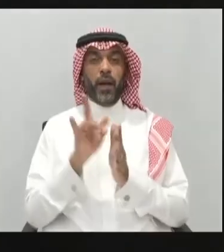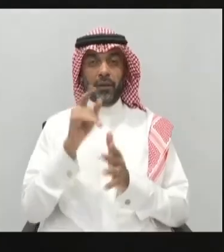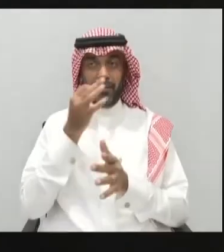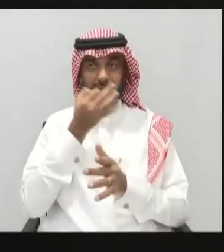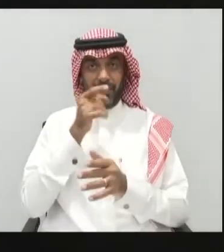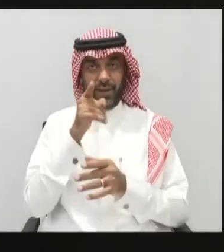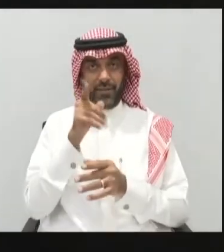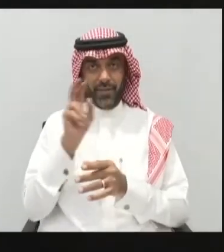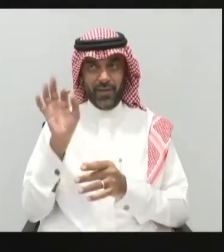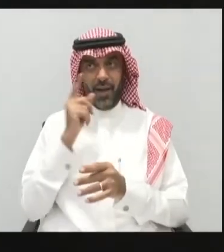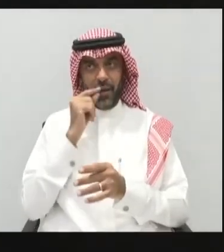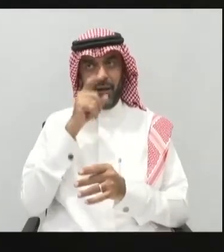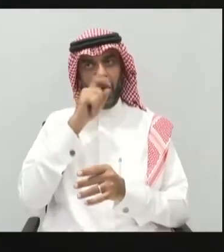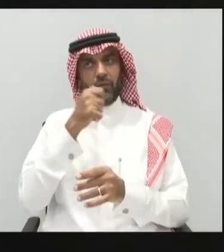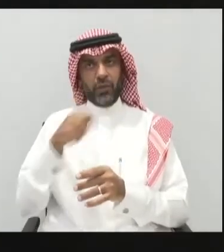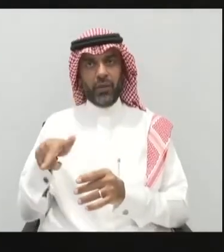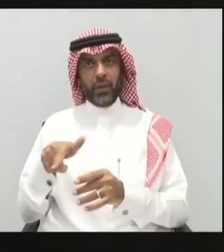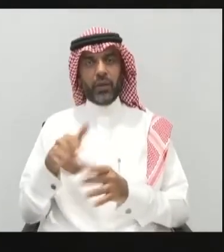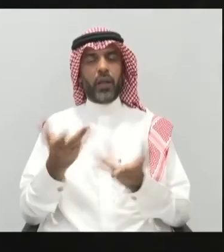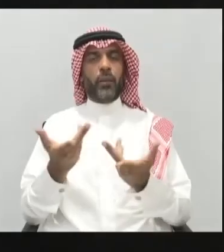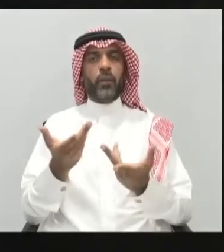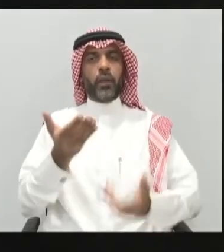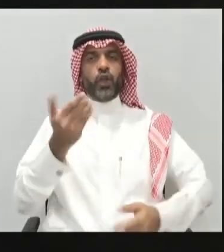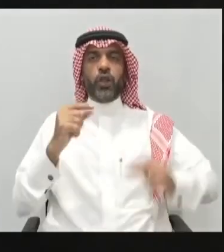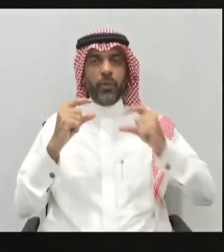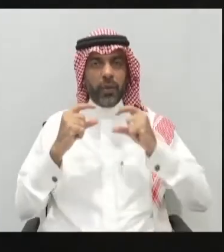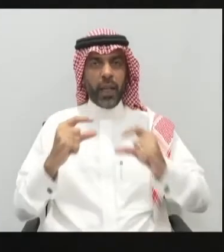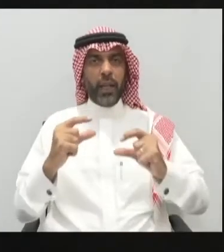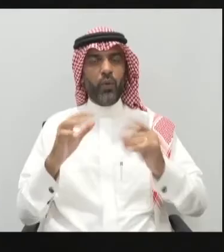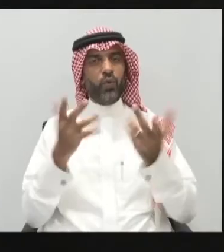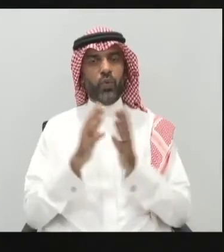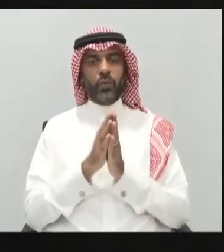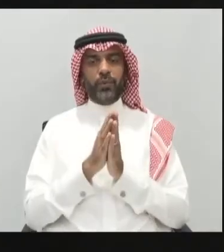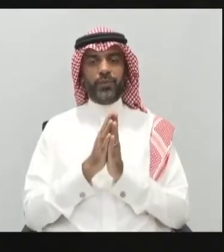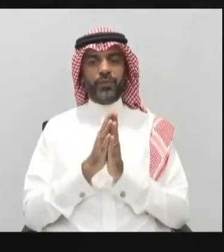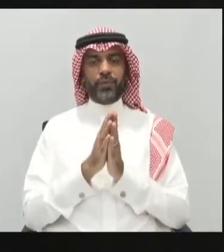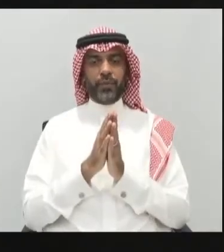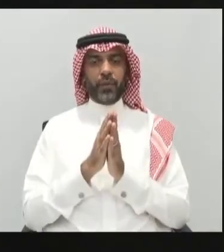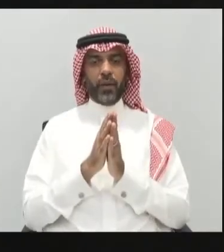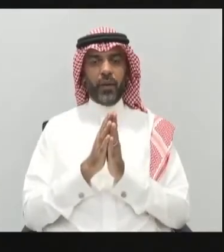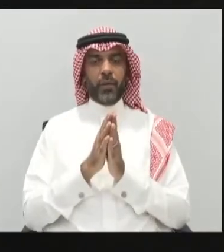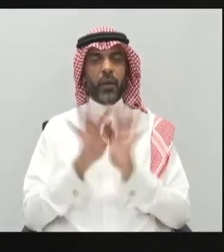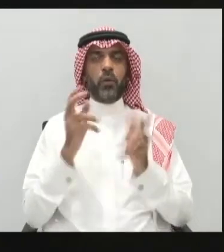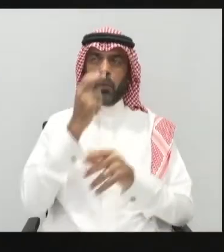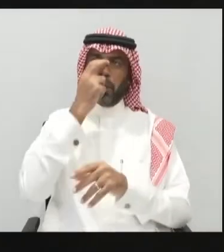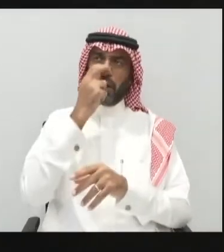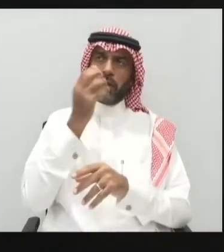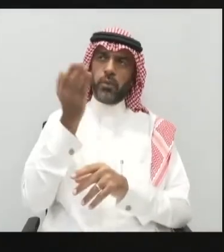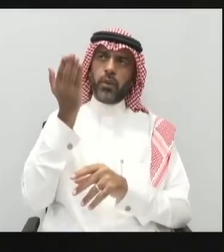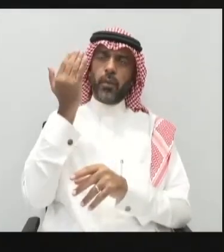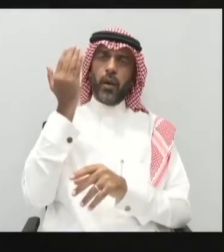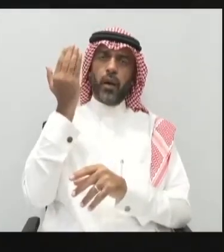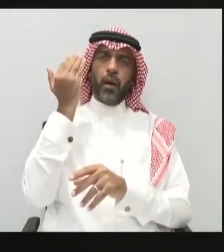ان يعني اردف هذا الادعاء بحجه مثلا اقول ان من قديم الزمان